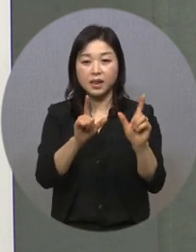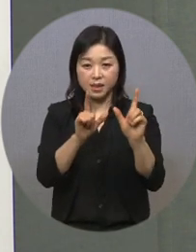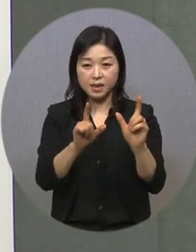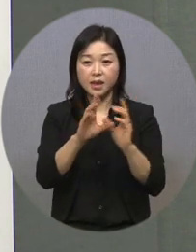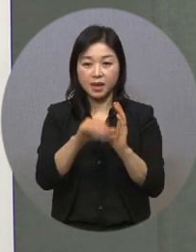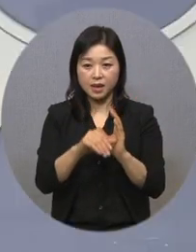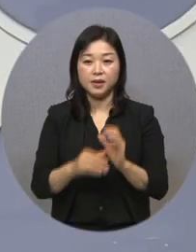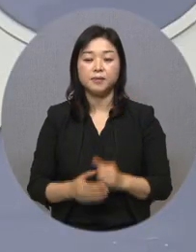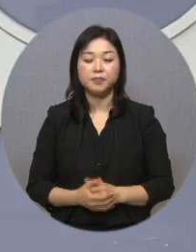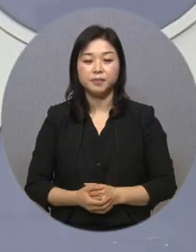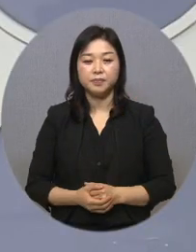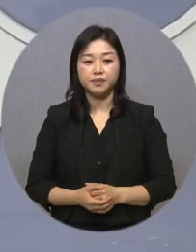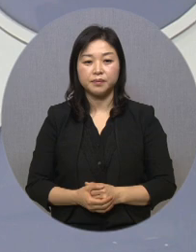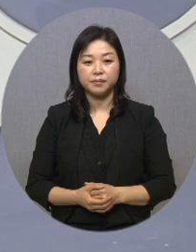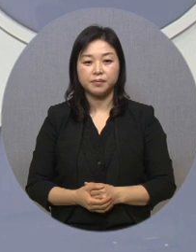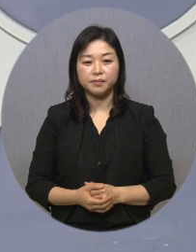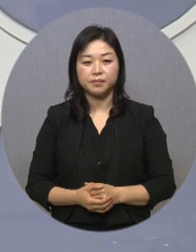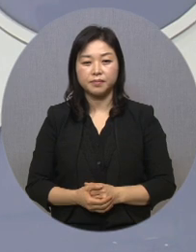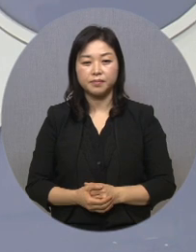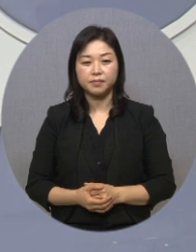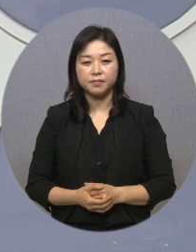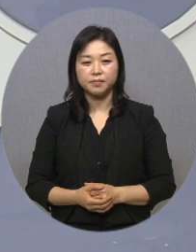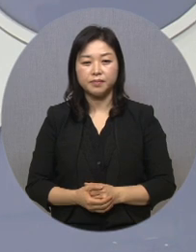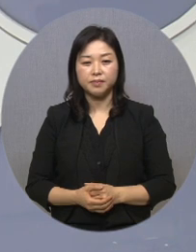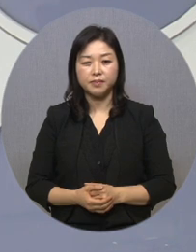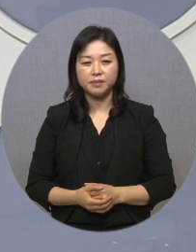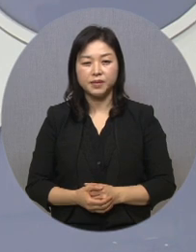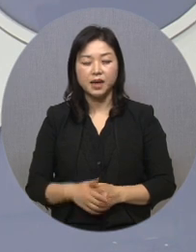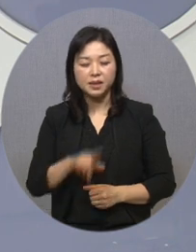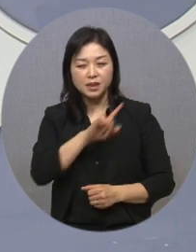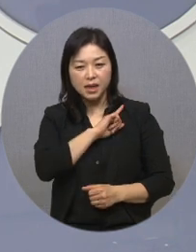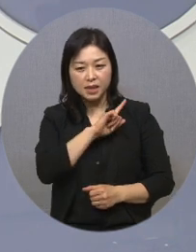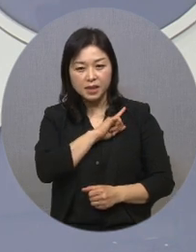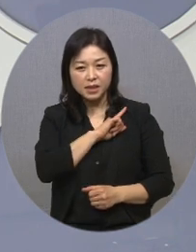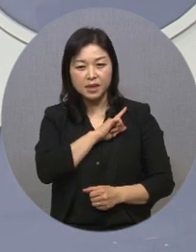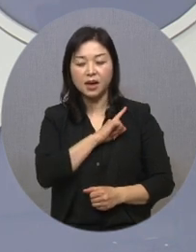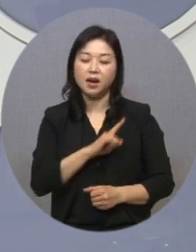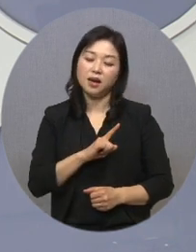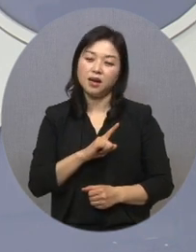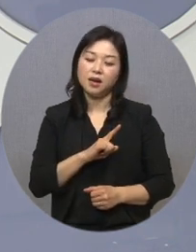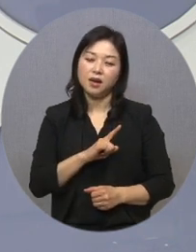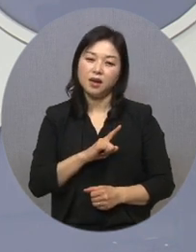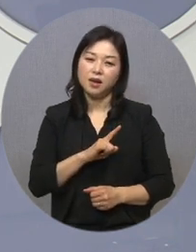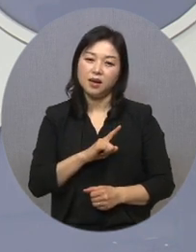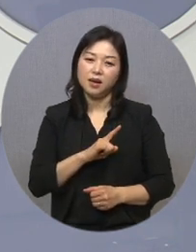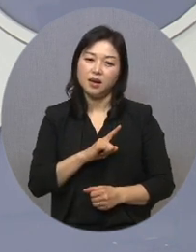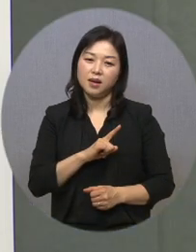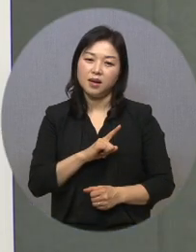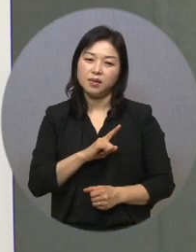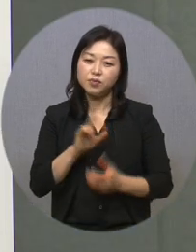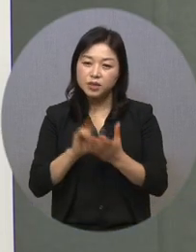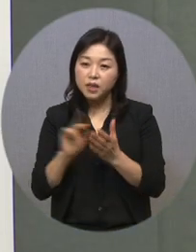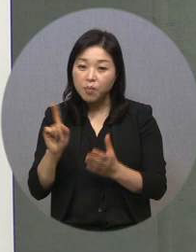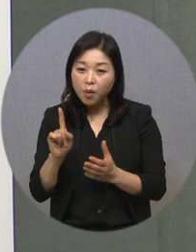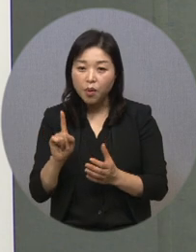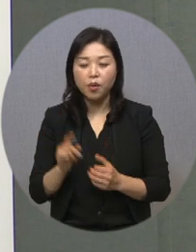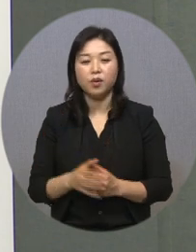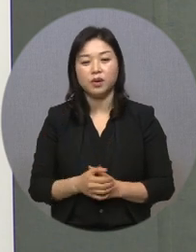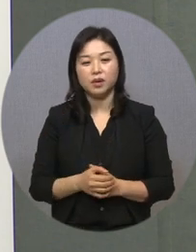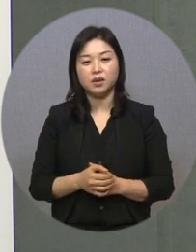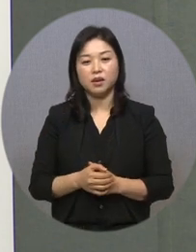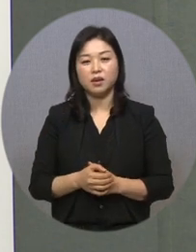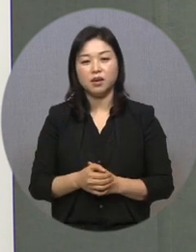살 때에 가장 기대되는 거는 그 대중교통 문제 아니에요?